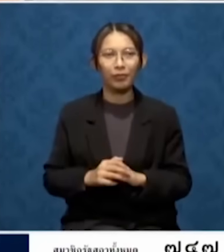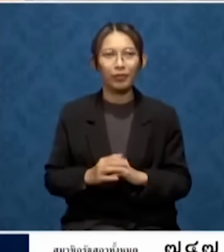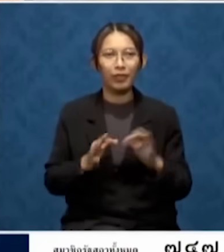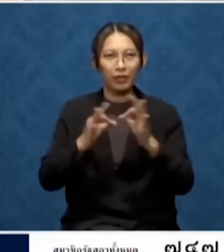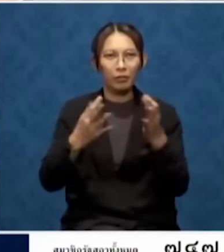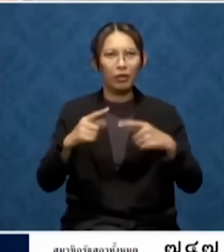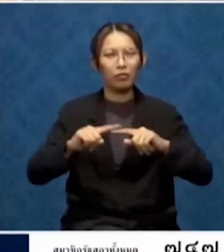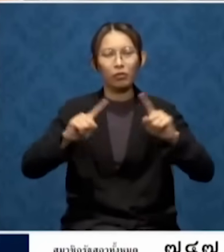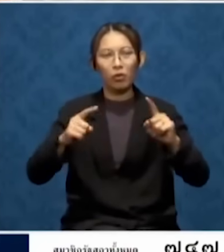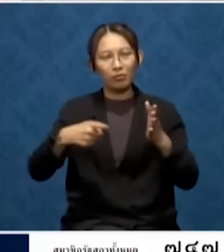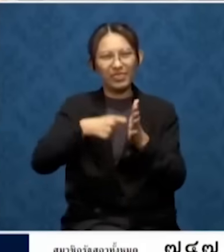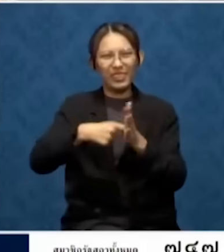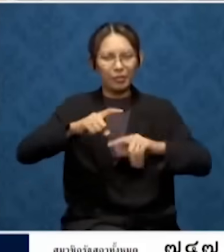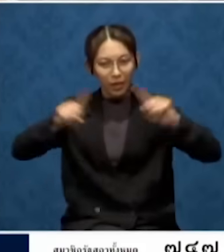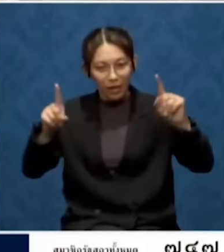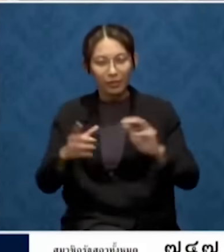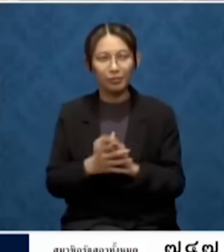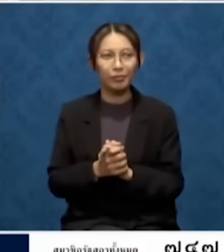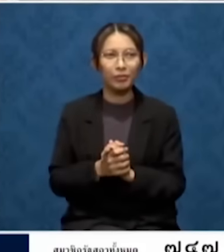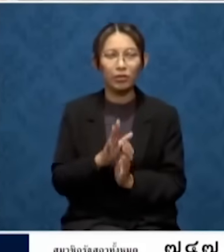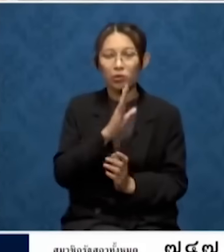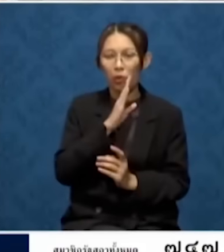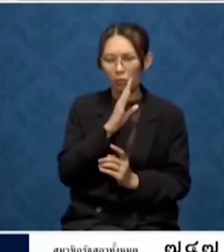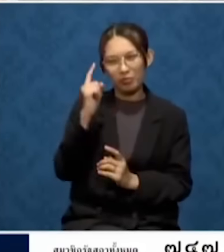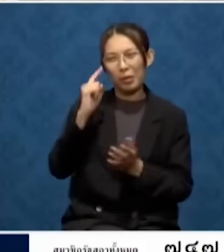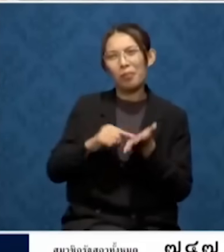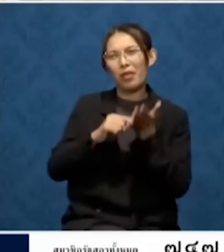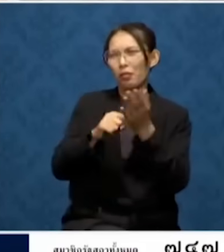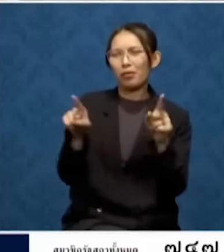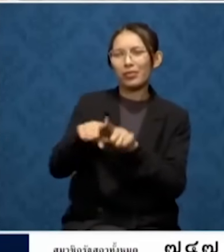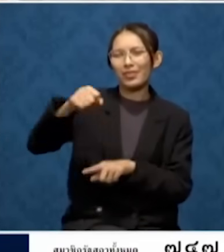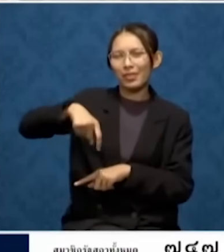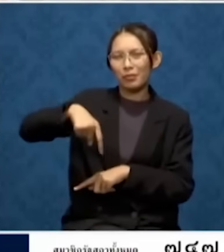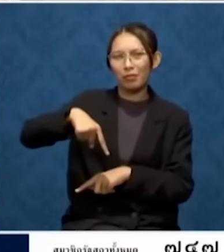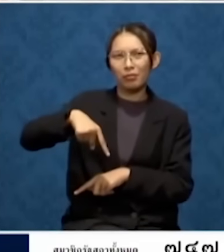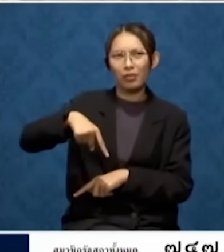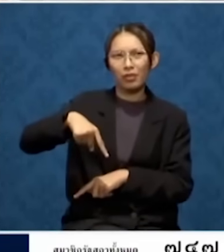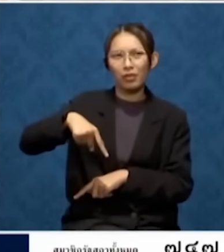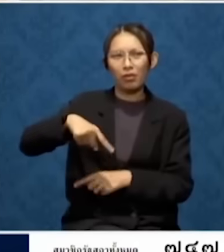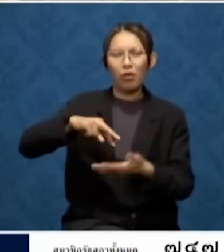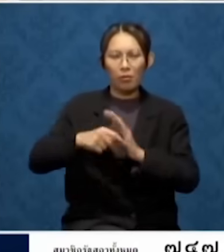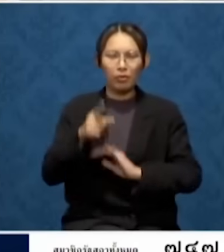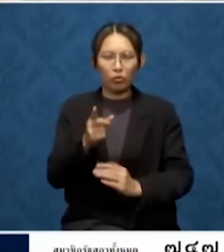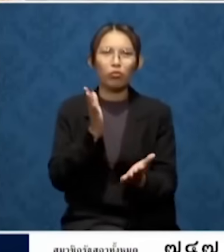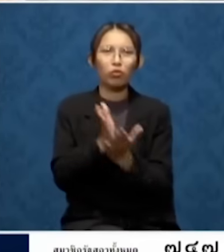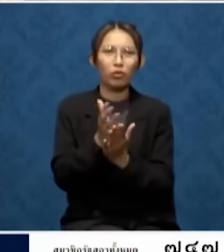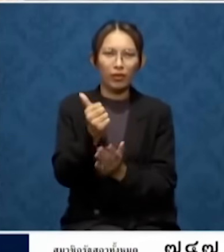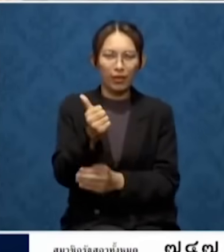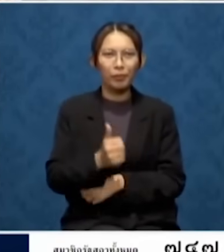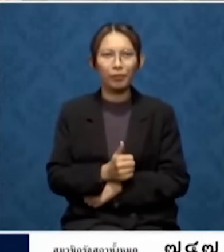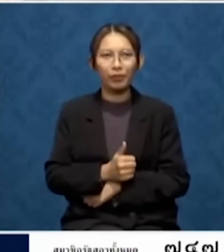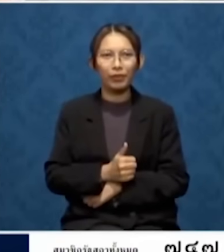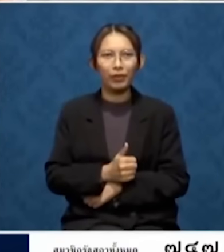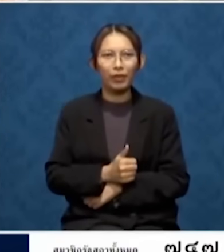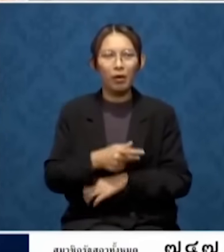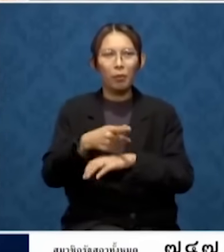แต่เหตุผลไม่เหมือนกันนะครับ อธิบายประท้วงข้อเดียวกันซ้ำผมเห็นว่าควรจะยุติได้แต่ก็